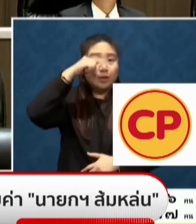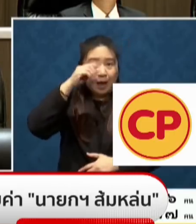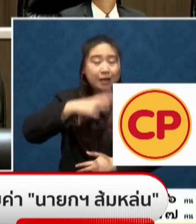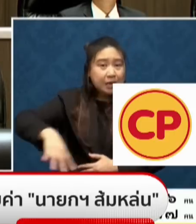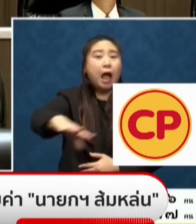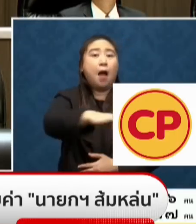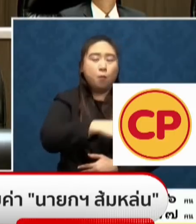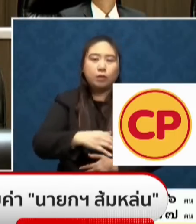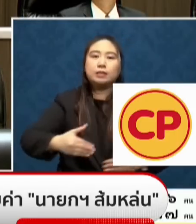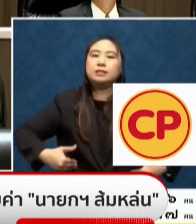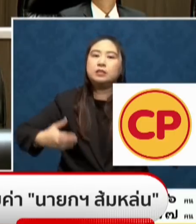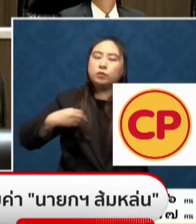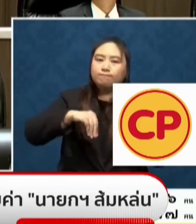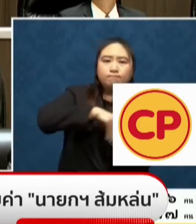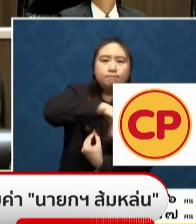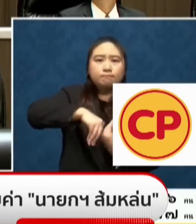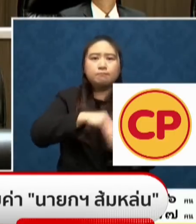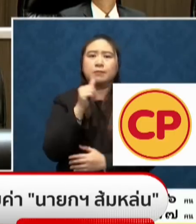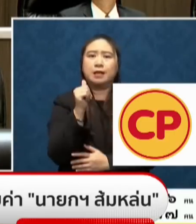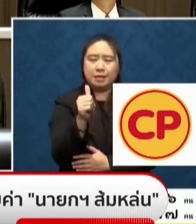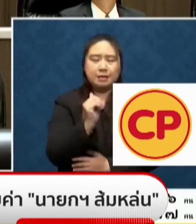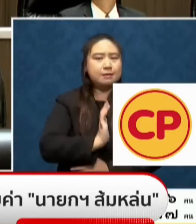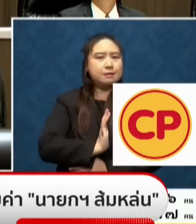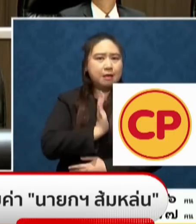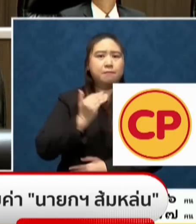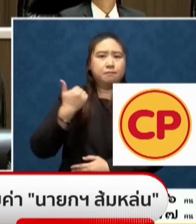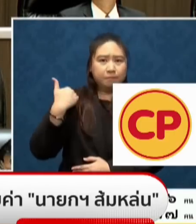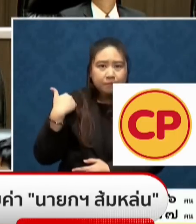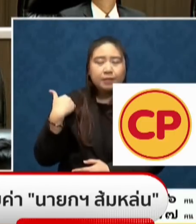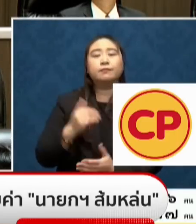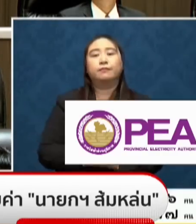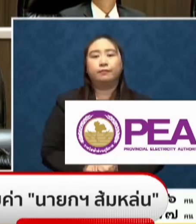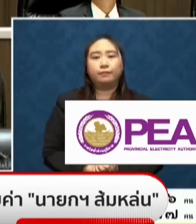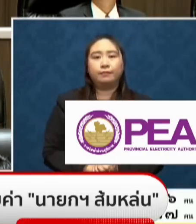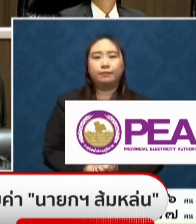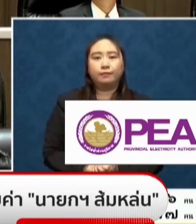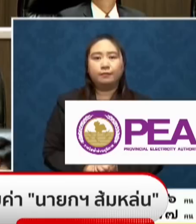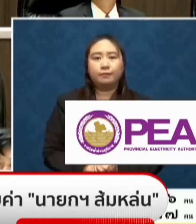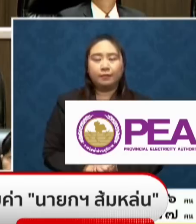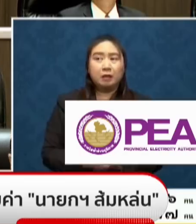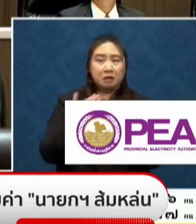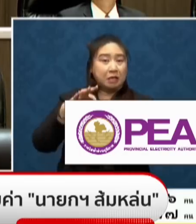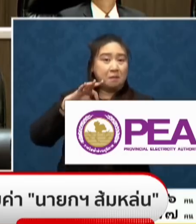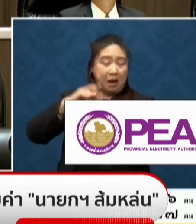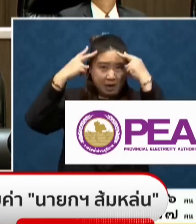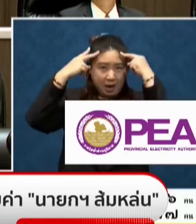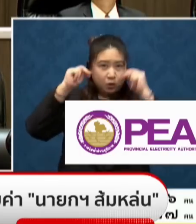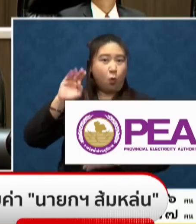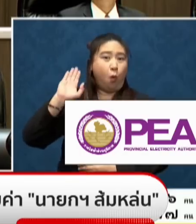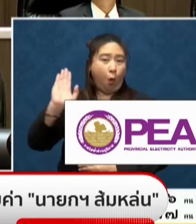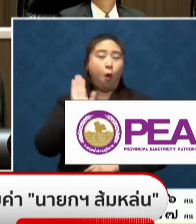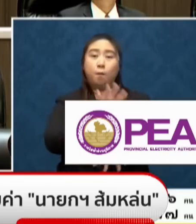คนอยู่ดีกินดีมีเกียรติมีศักดิ์ศรีให้สมกับการเป็นนายกของประชาช